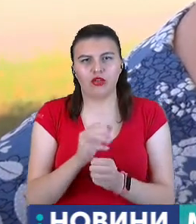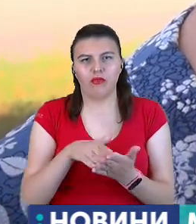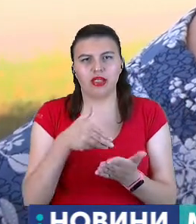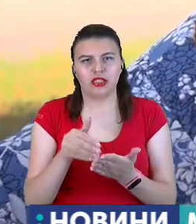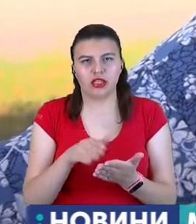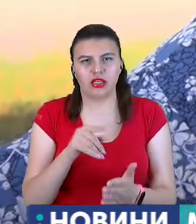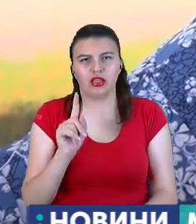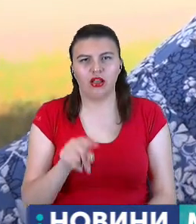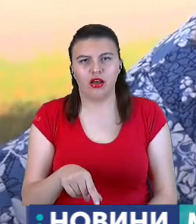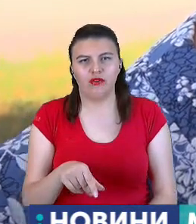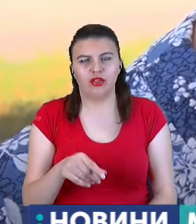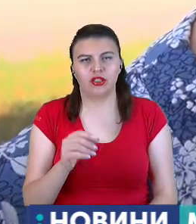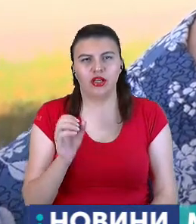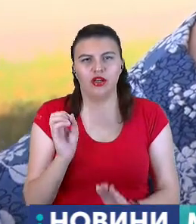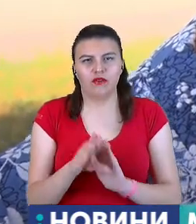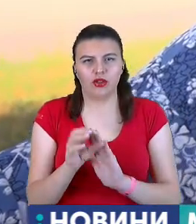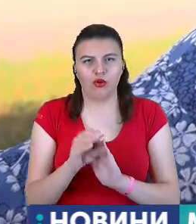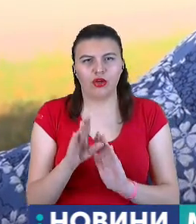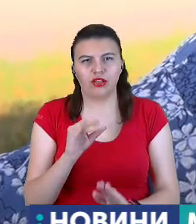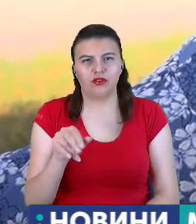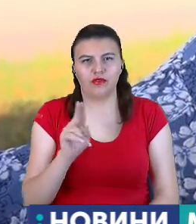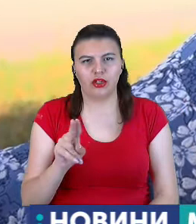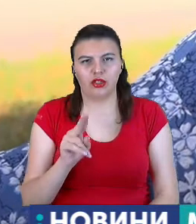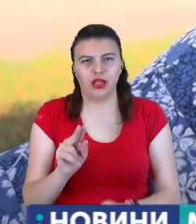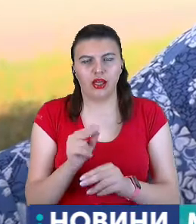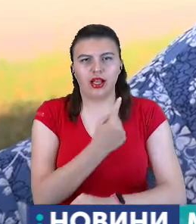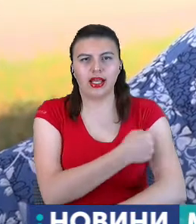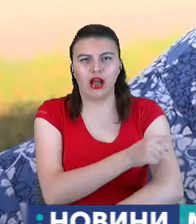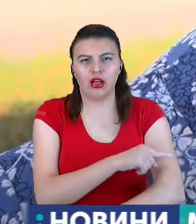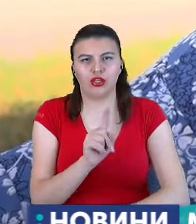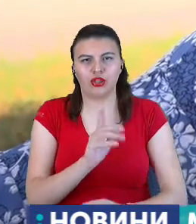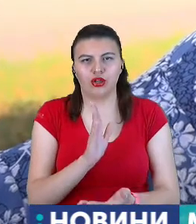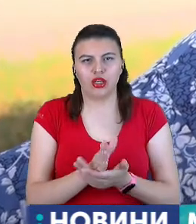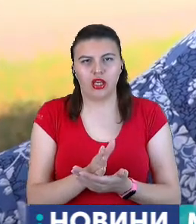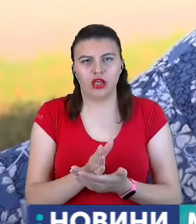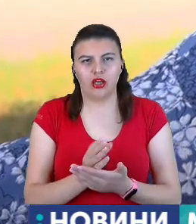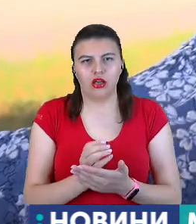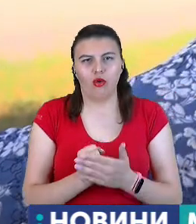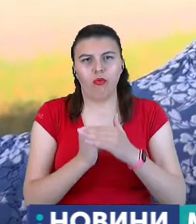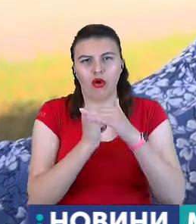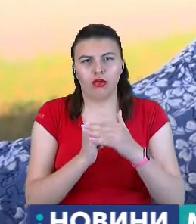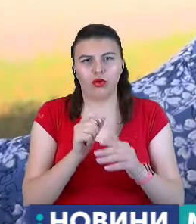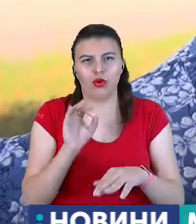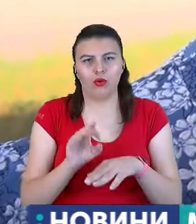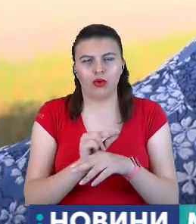навіть відходів від лікарень, які є опорними у